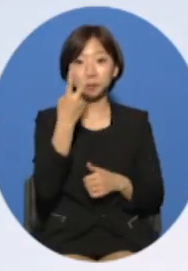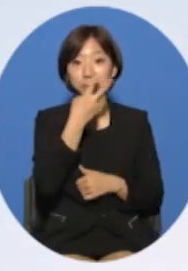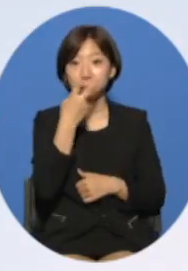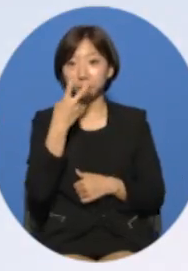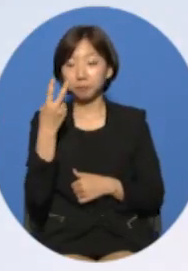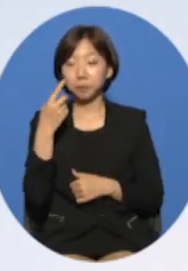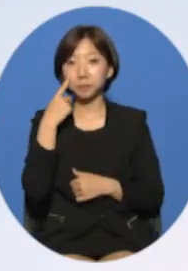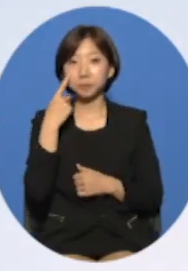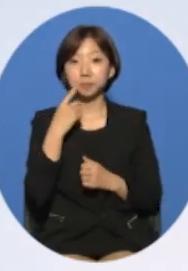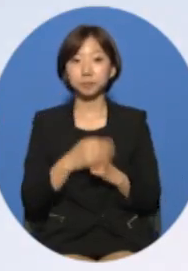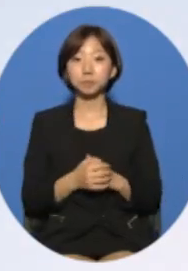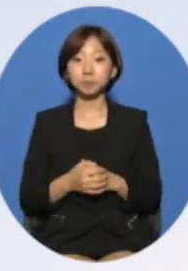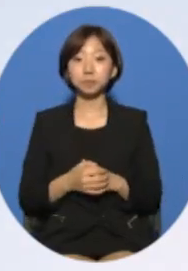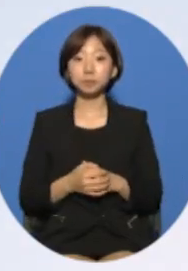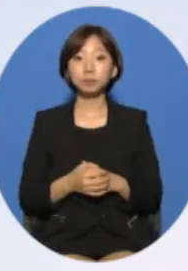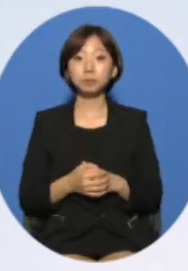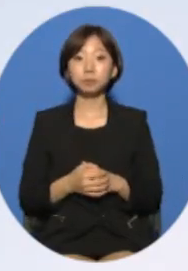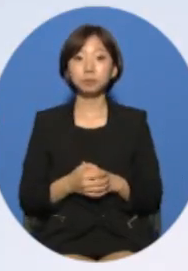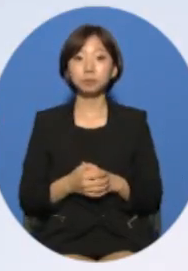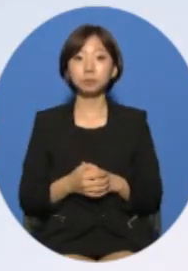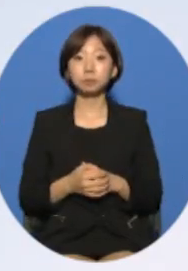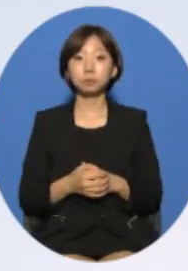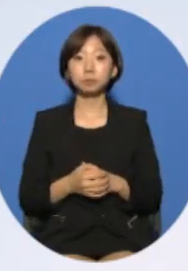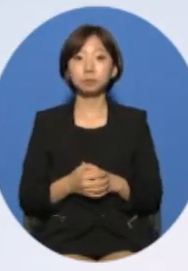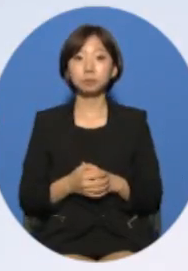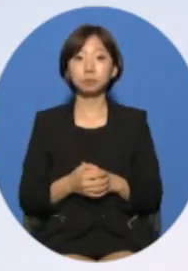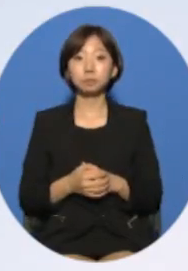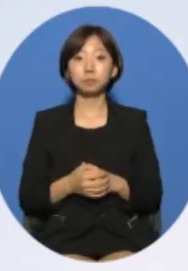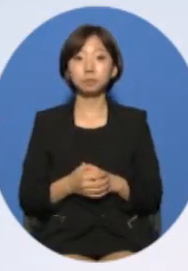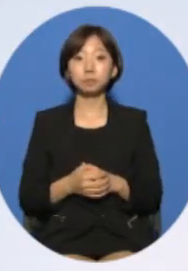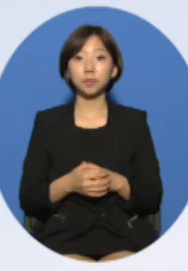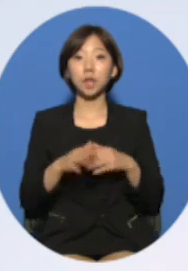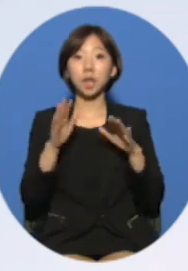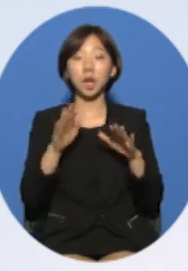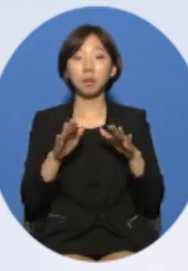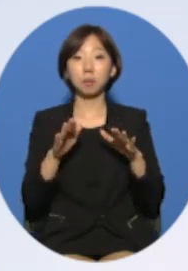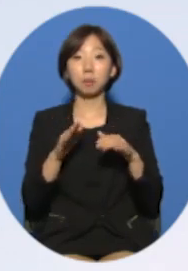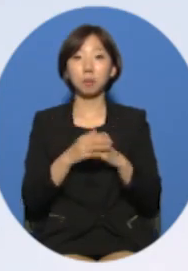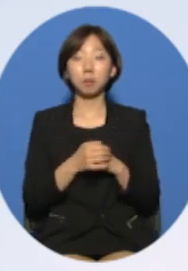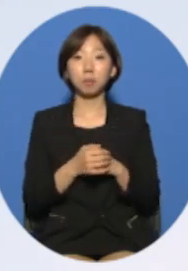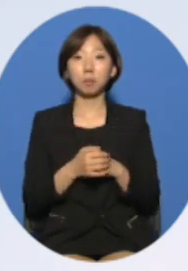투표 참관석인데 이번 선거는 일반인들도 참관이 가능하다고 들었습니다.